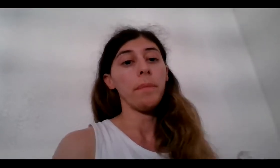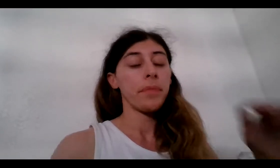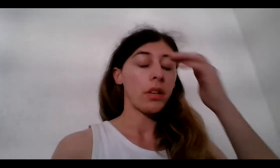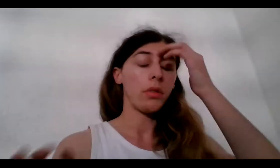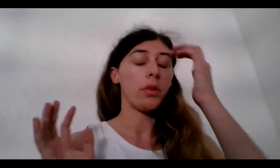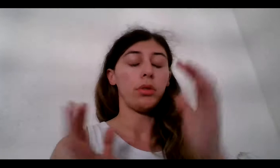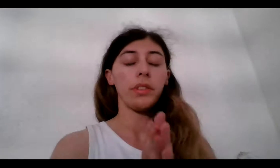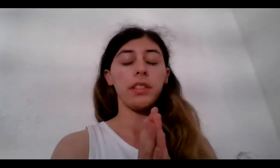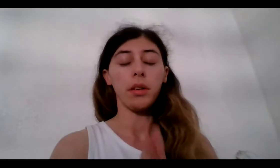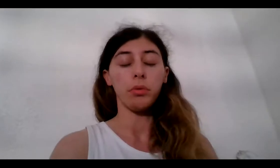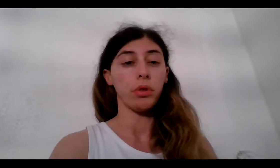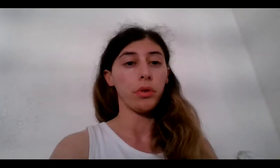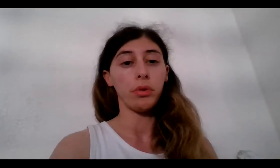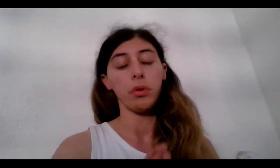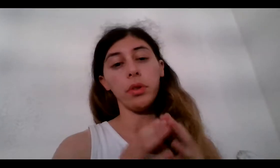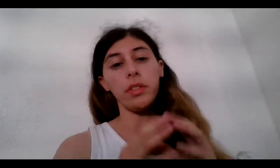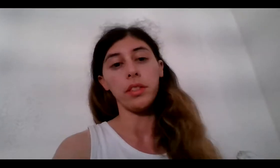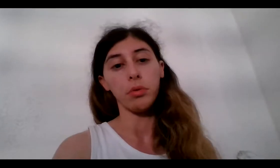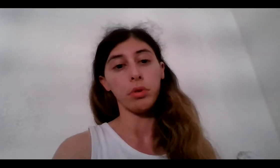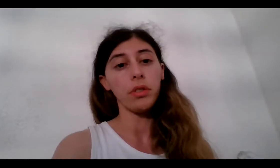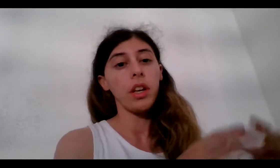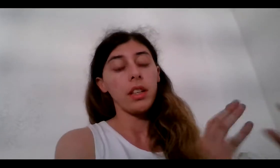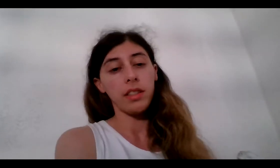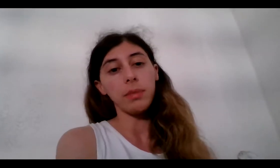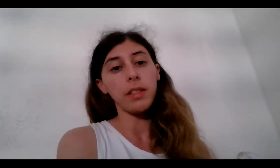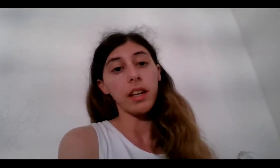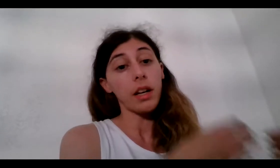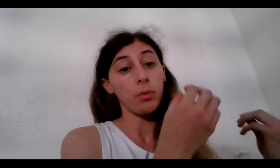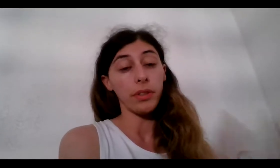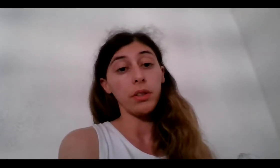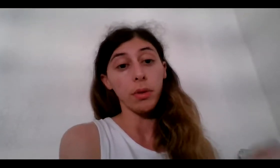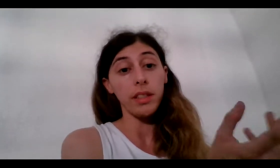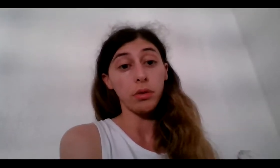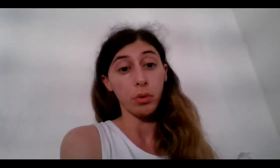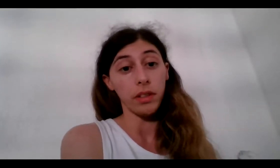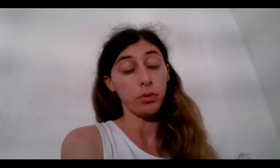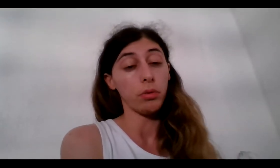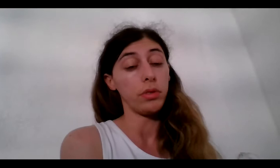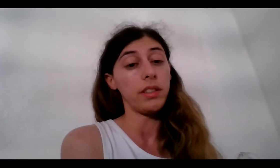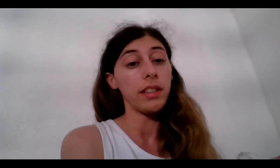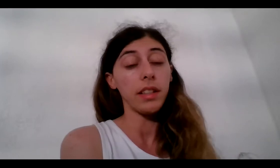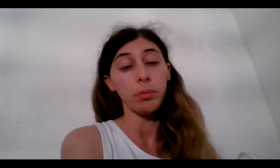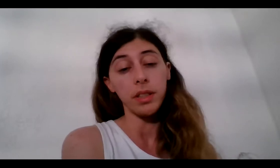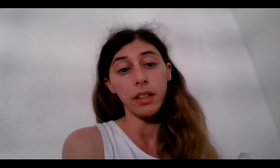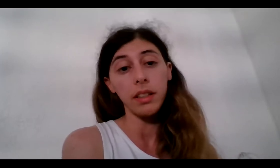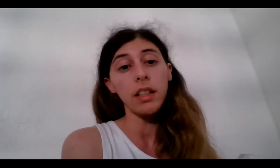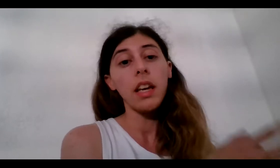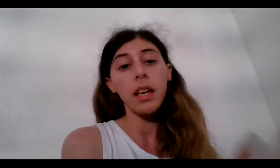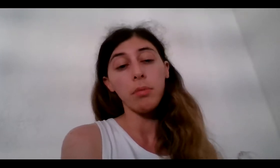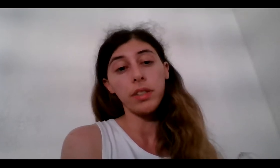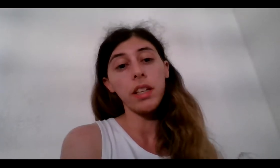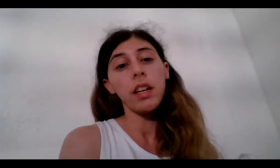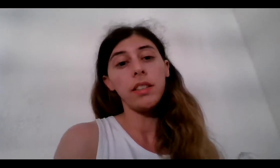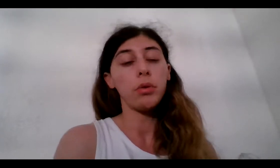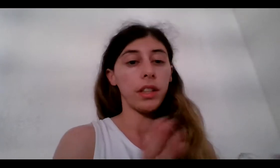Donc, dans ces circonstances, cette médecin a commencé à demander des autorisations, des attestations psychiatriques et